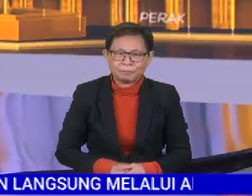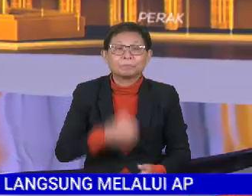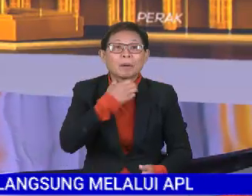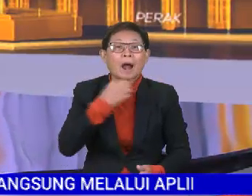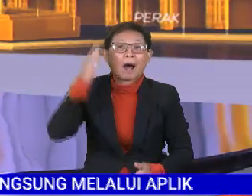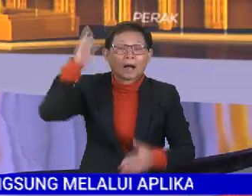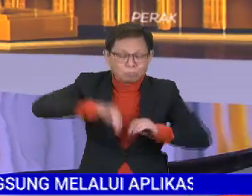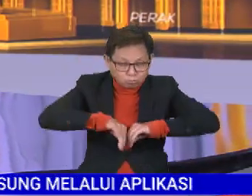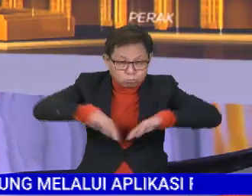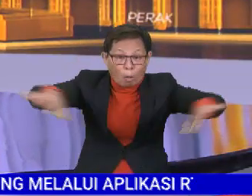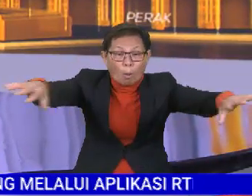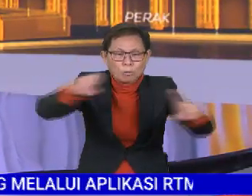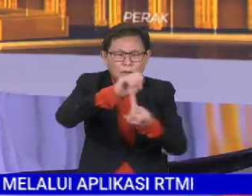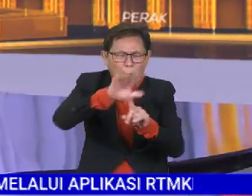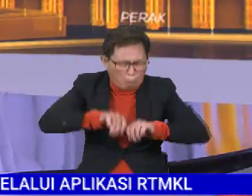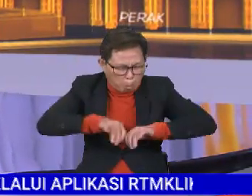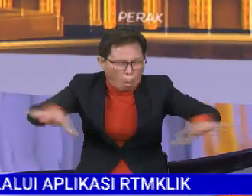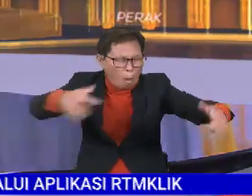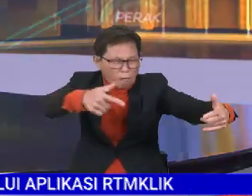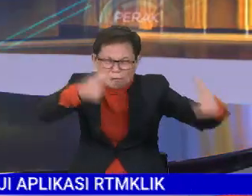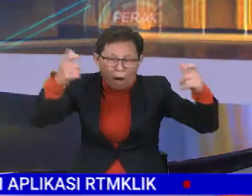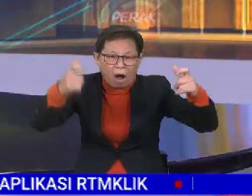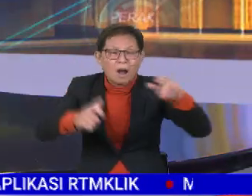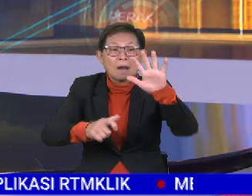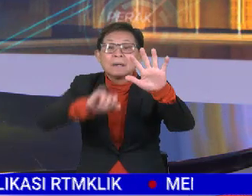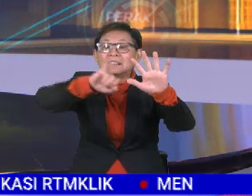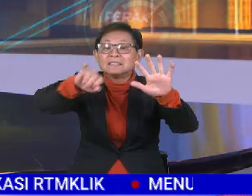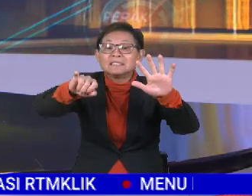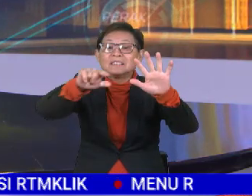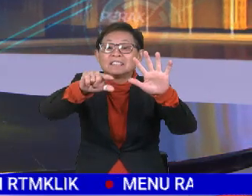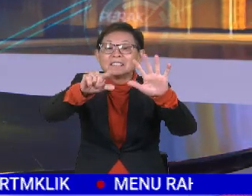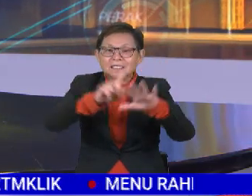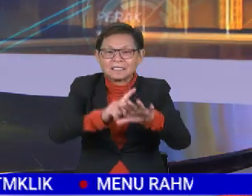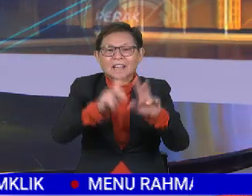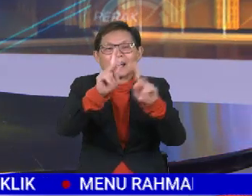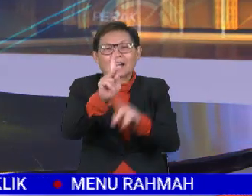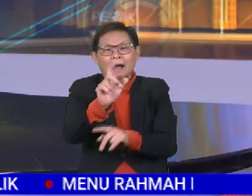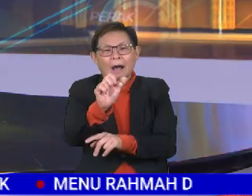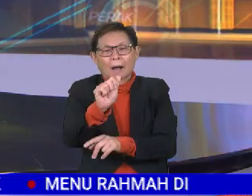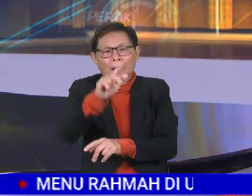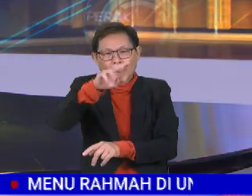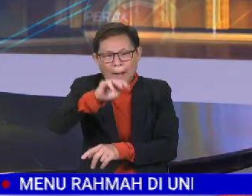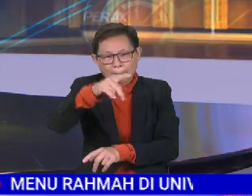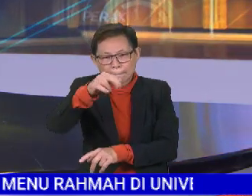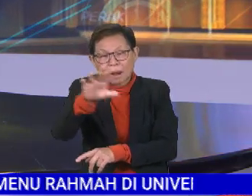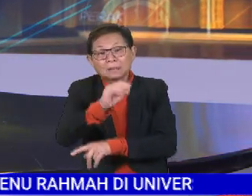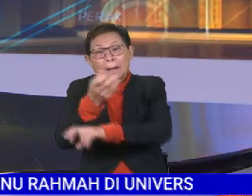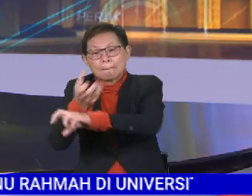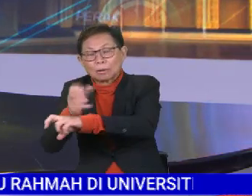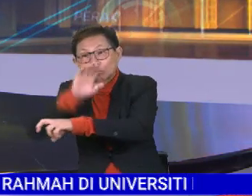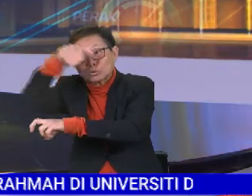Perak akan memperluaskan liputan internet berkelajuan tinggi 5G di daerah Kampar dan juga Batu Gajah